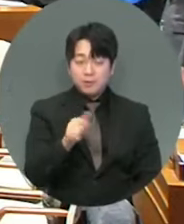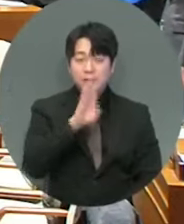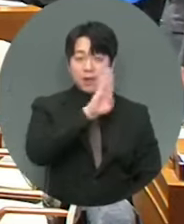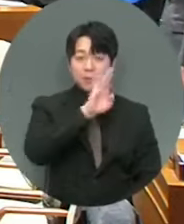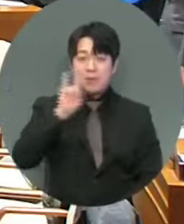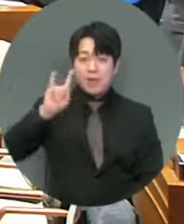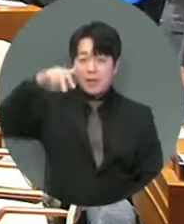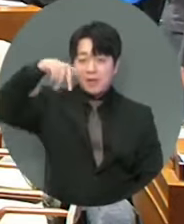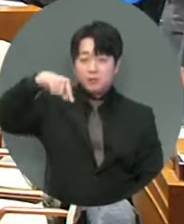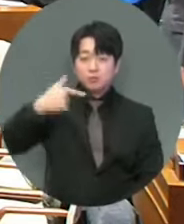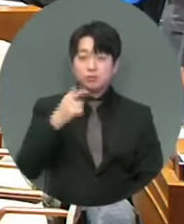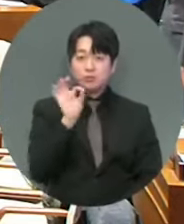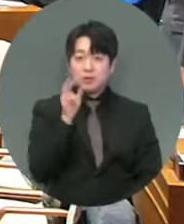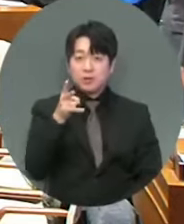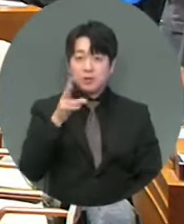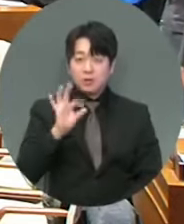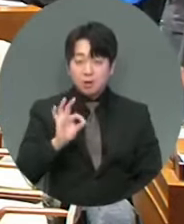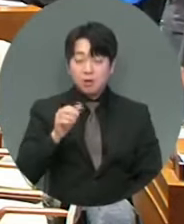배준영 의원,